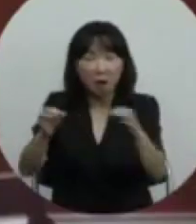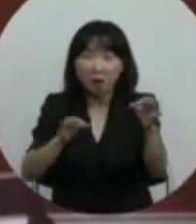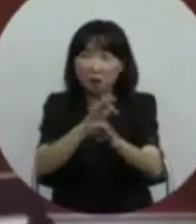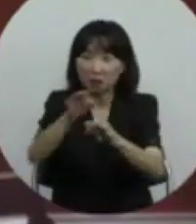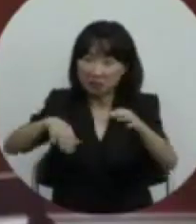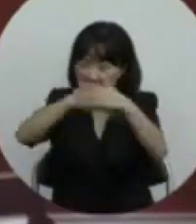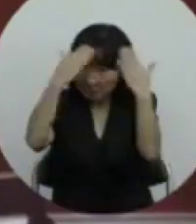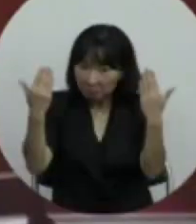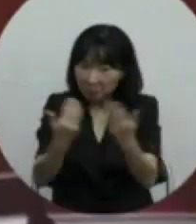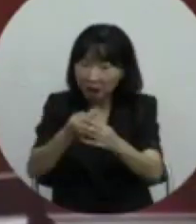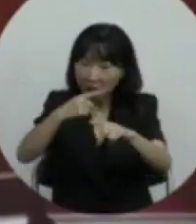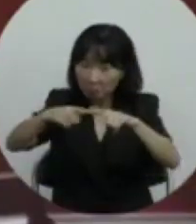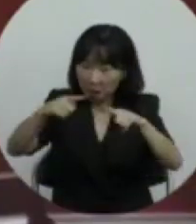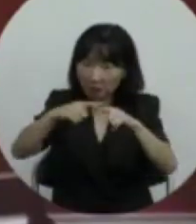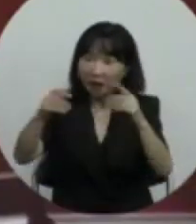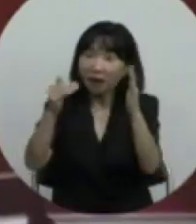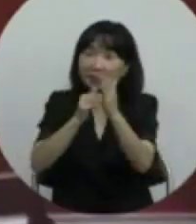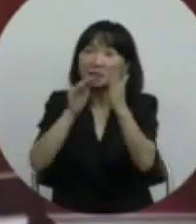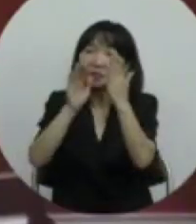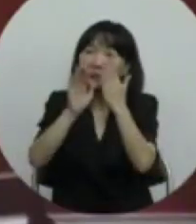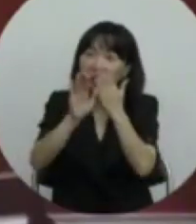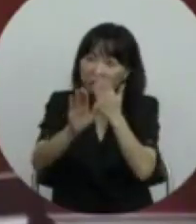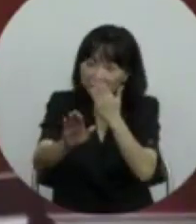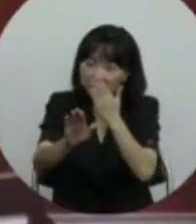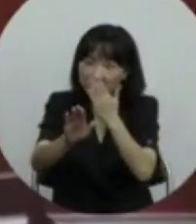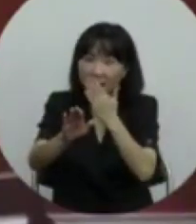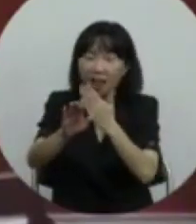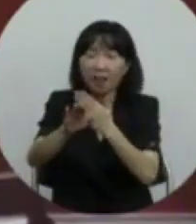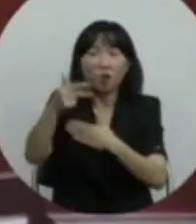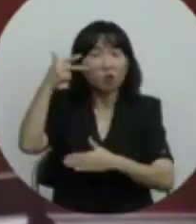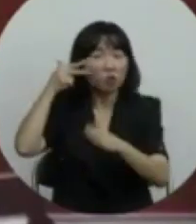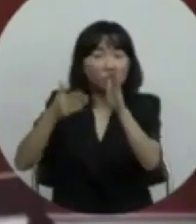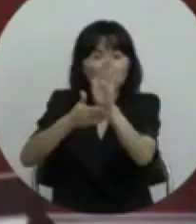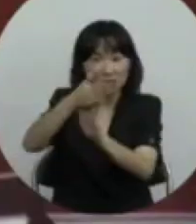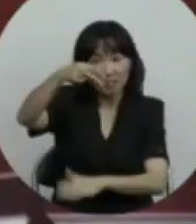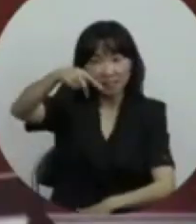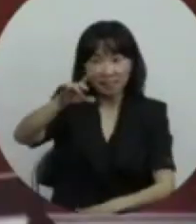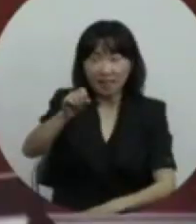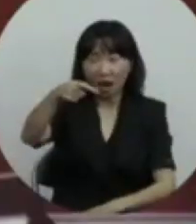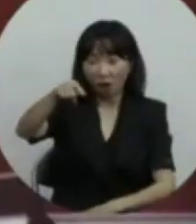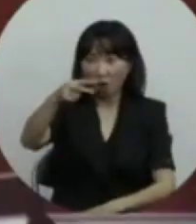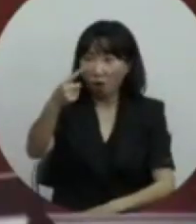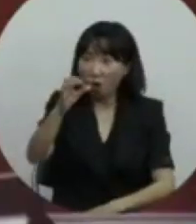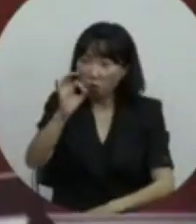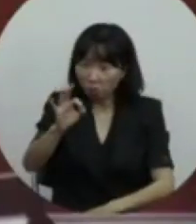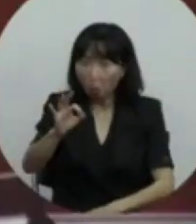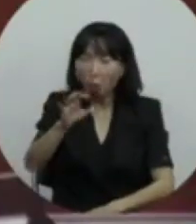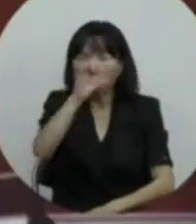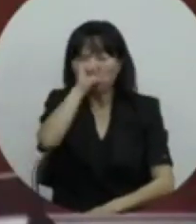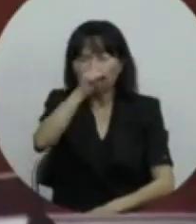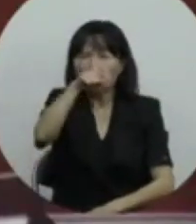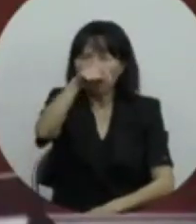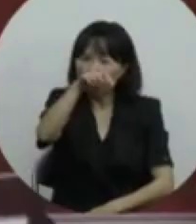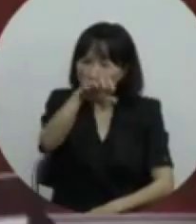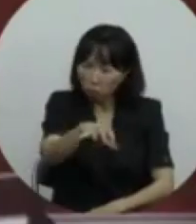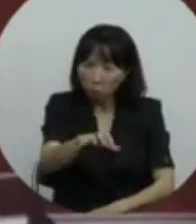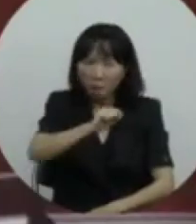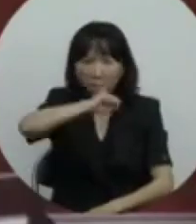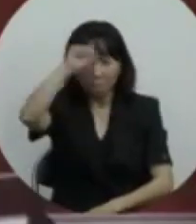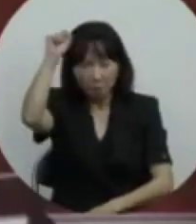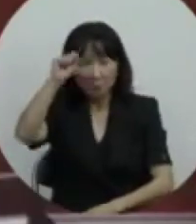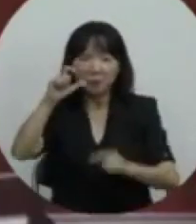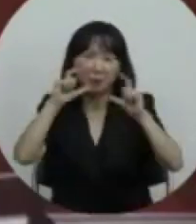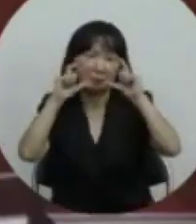등을 종합적으로 평가한 결과 여주시 상거동이 최적지로 선정되었다고